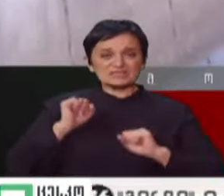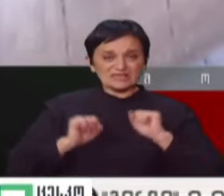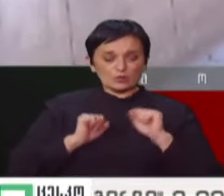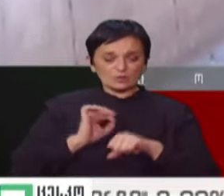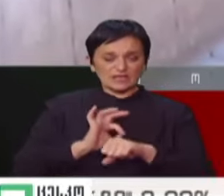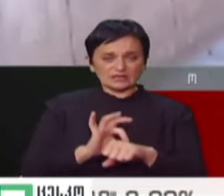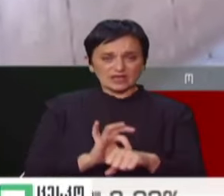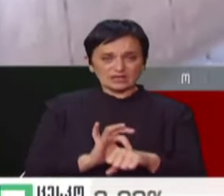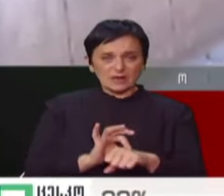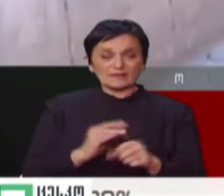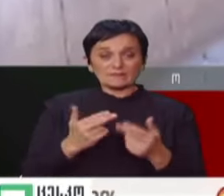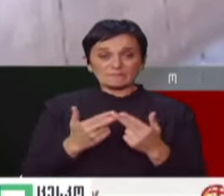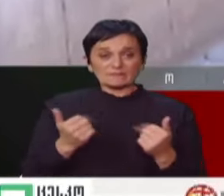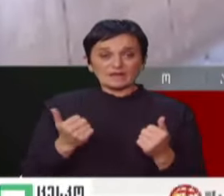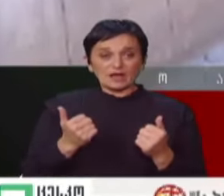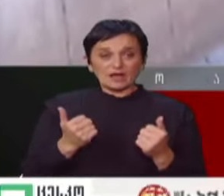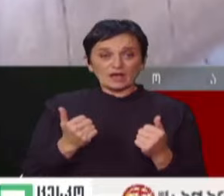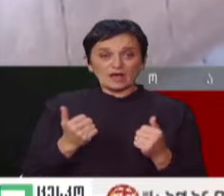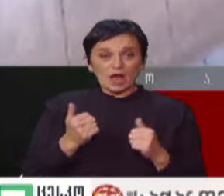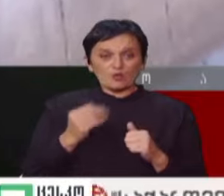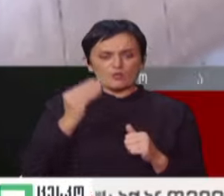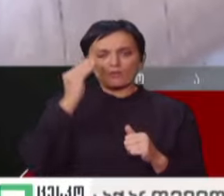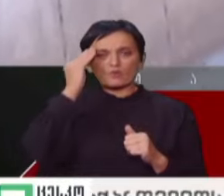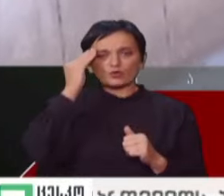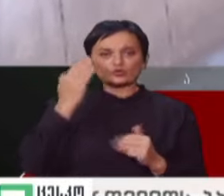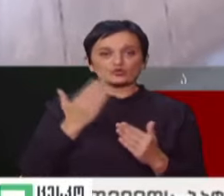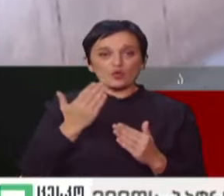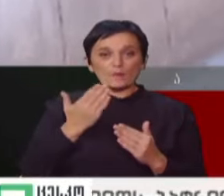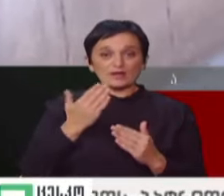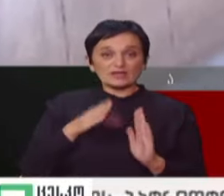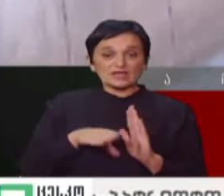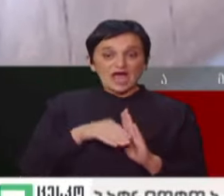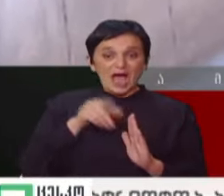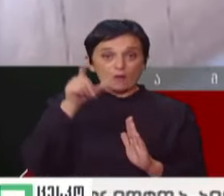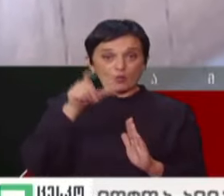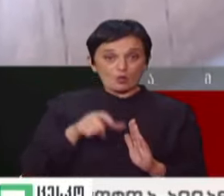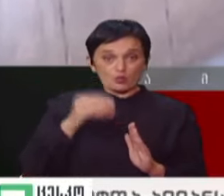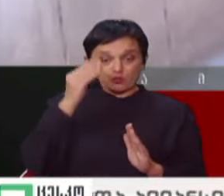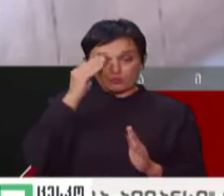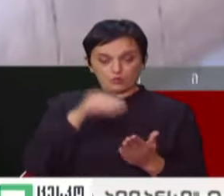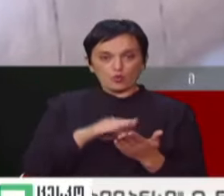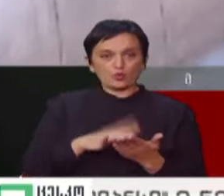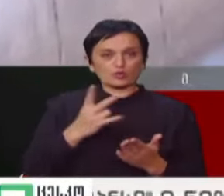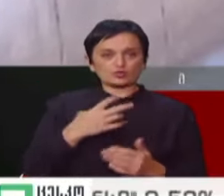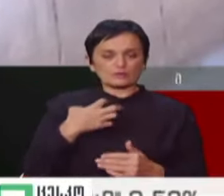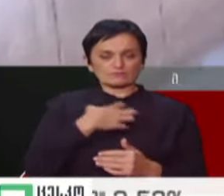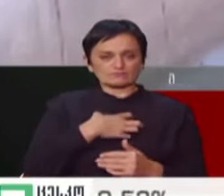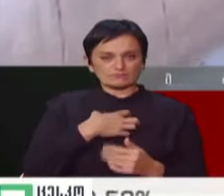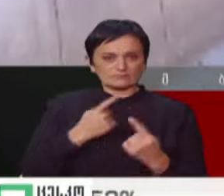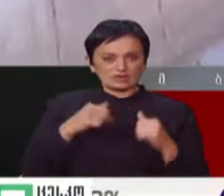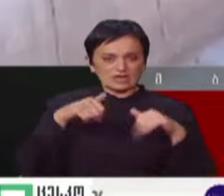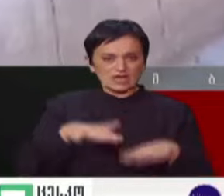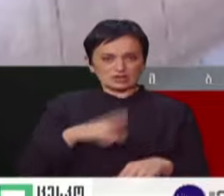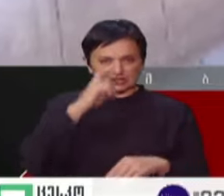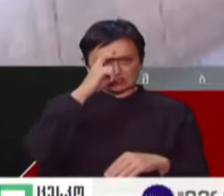ატარებს. და ის პოზიცია, რომელსაც დაიკავებს ამომრჩეველი, უნდა იყოს გადამწყვეტი